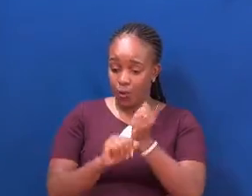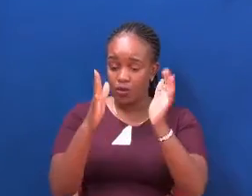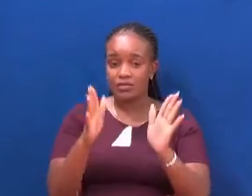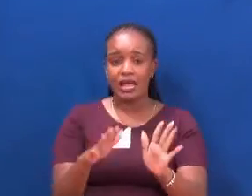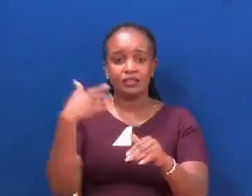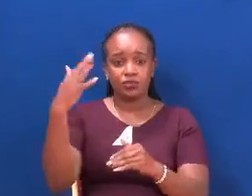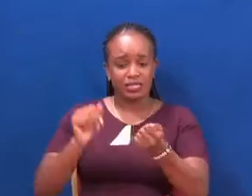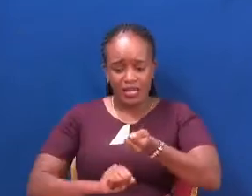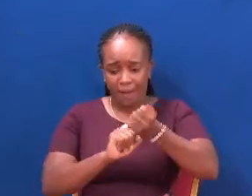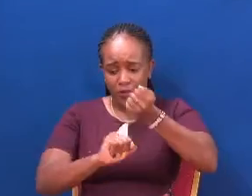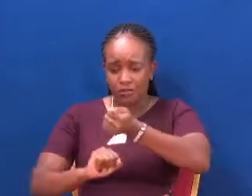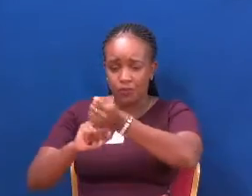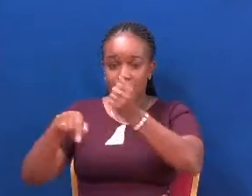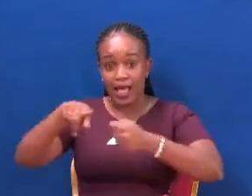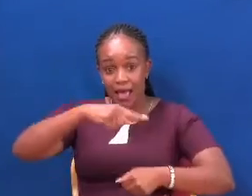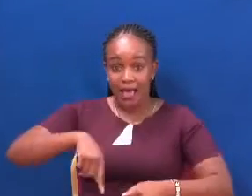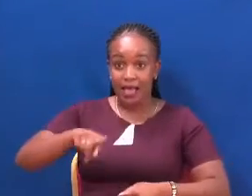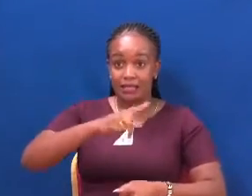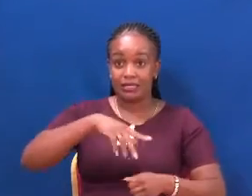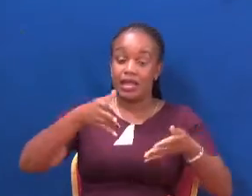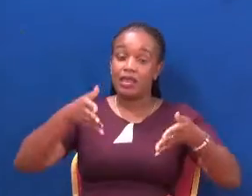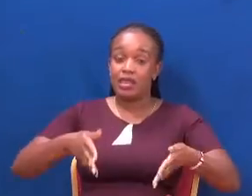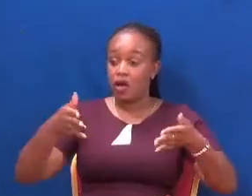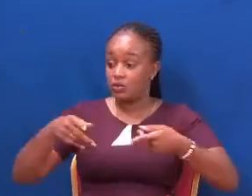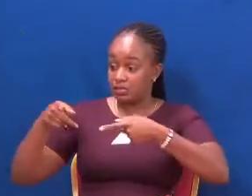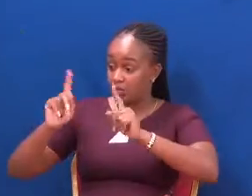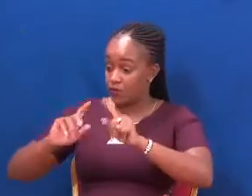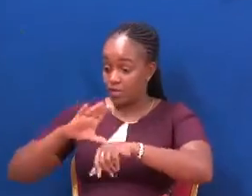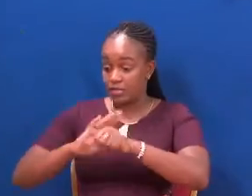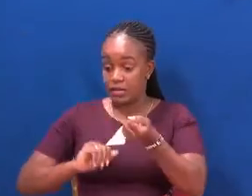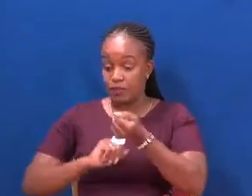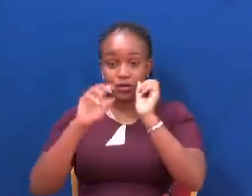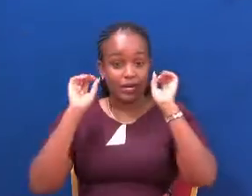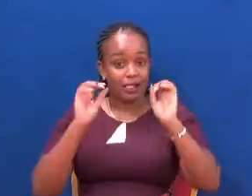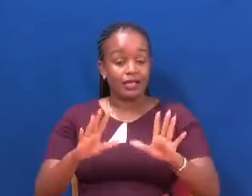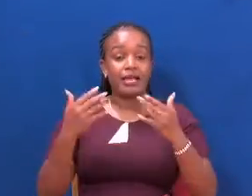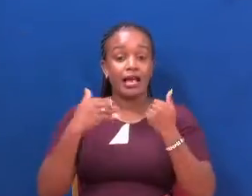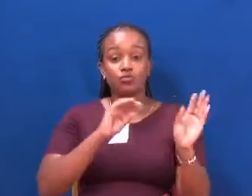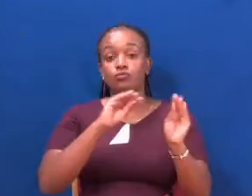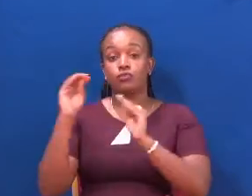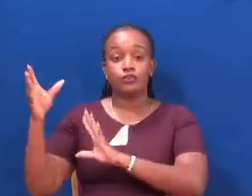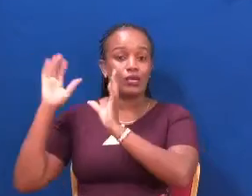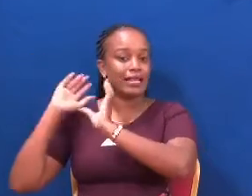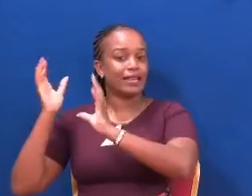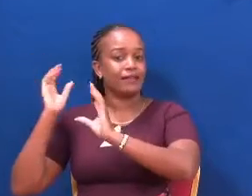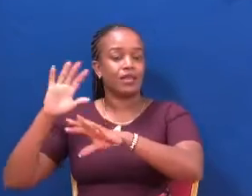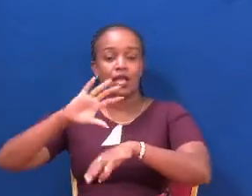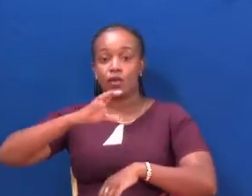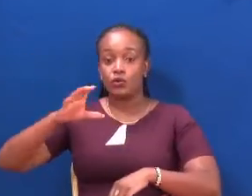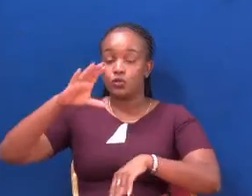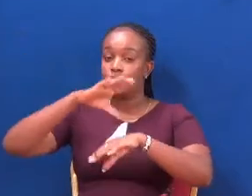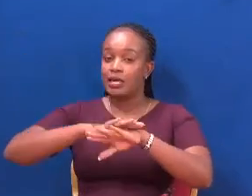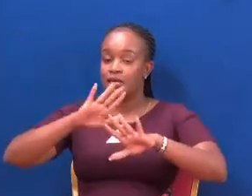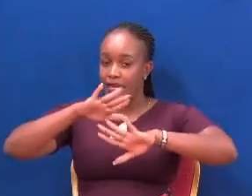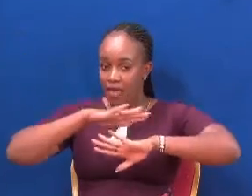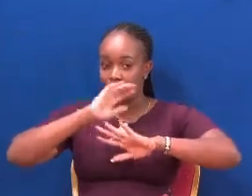pale. Amekuwa akifuata pale Mariakani, saizi maji hapewi. Inabidi akitoka hapa aelekee Kilifi County Vipingo kule ili apate maji atuletee